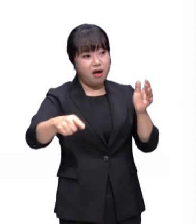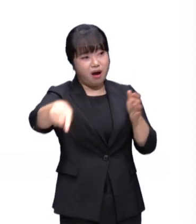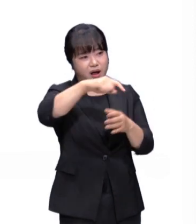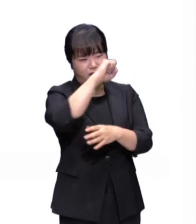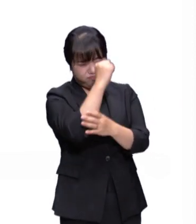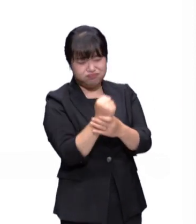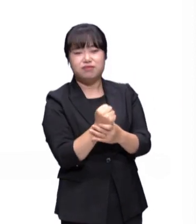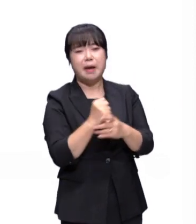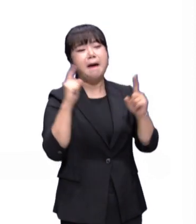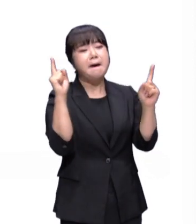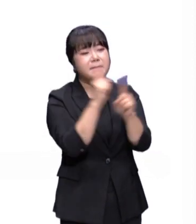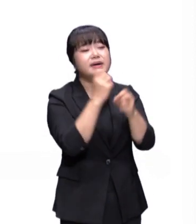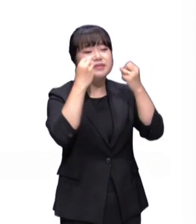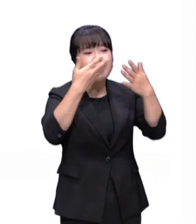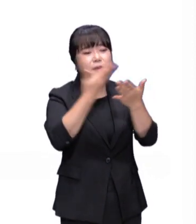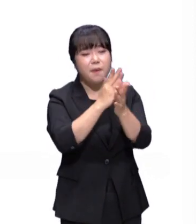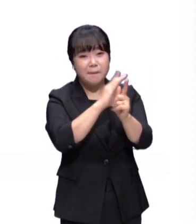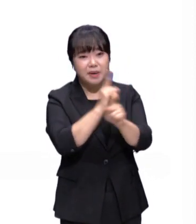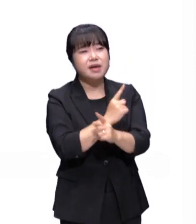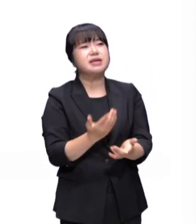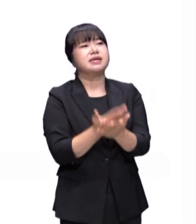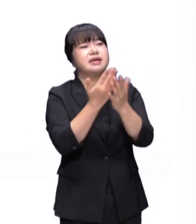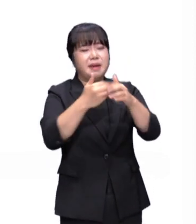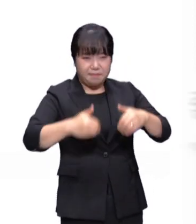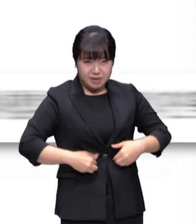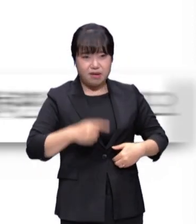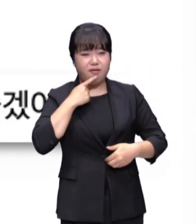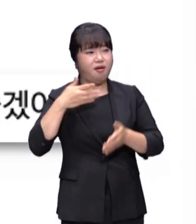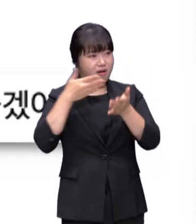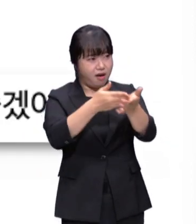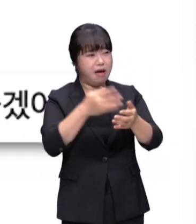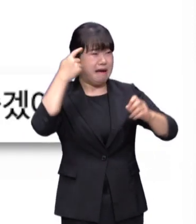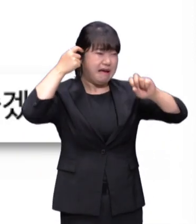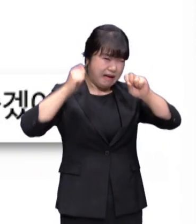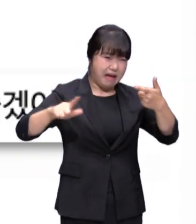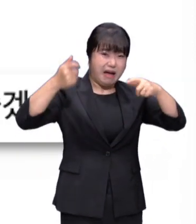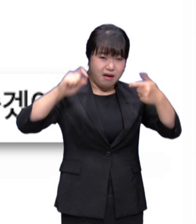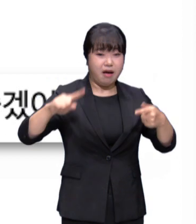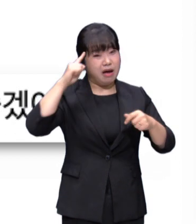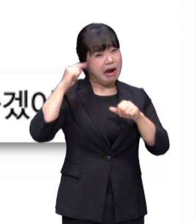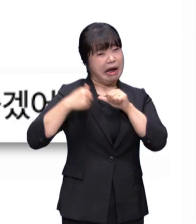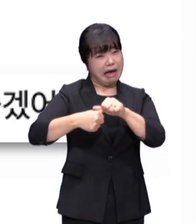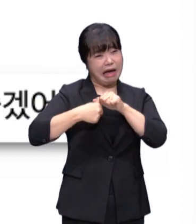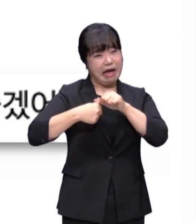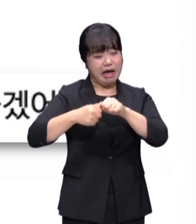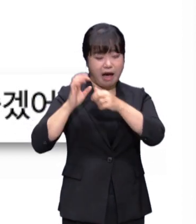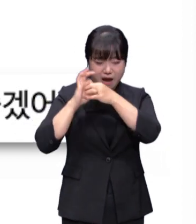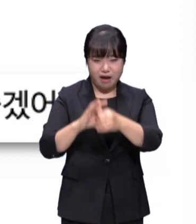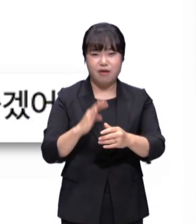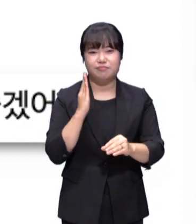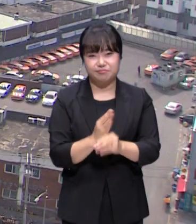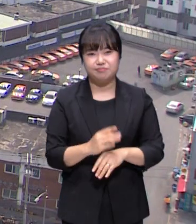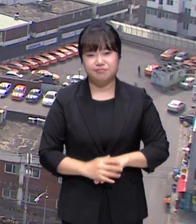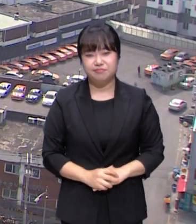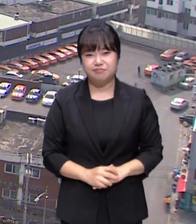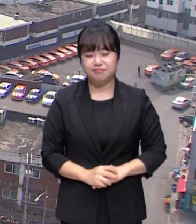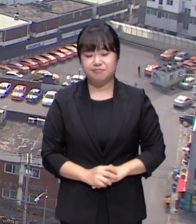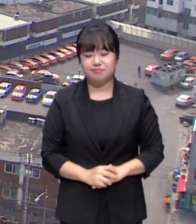때가 됐다는 의견이 부딪히며 지역 온라인 커뮤니티에서의 찬반 논란 역시 가열되고 있습니다.